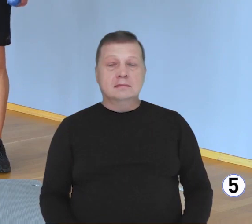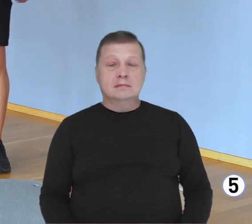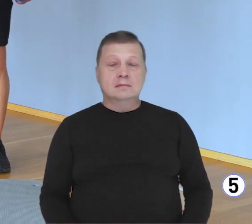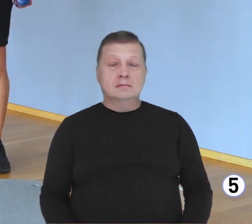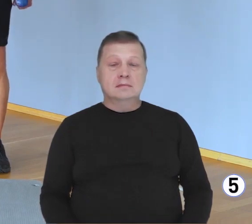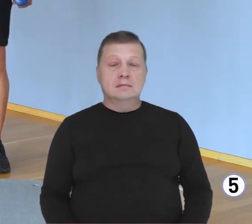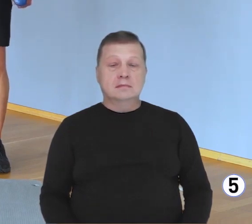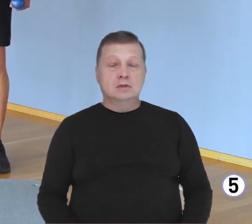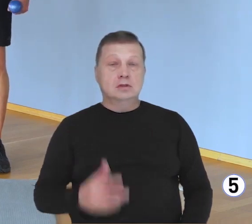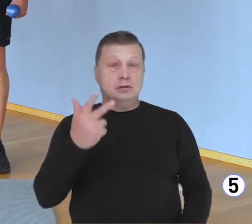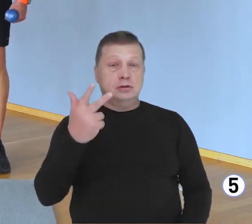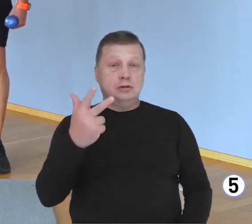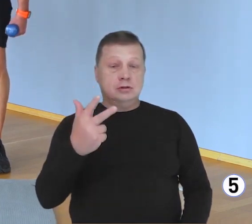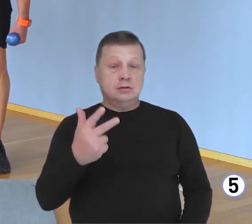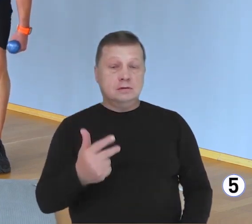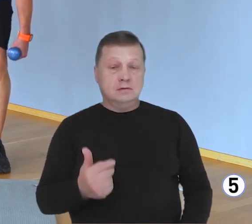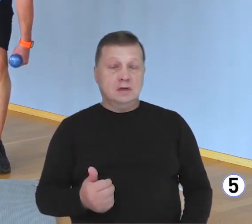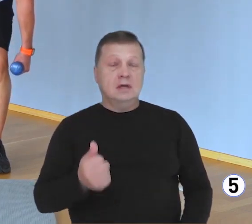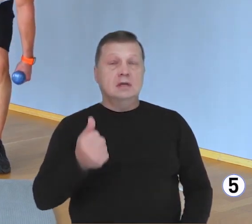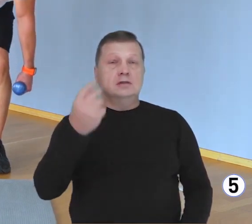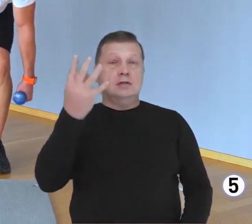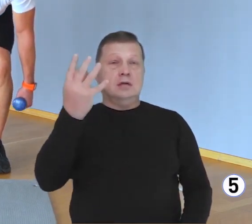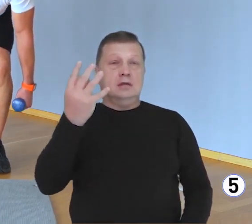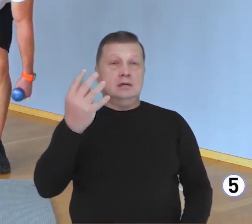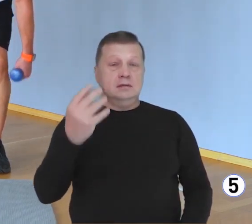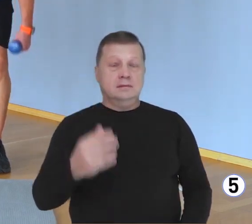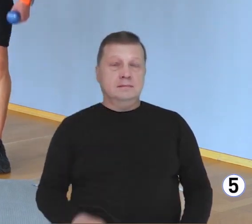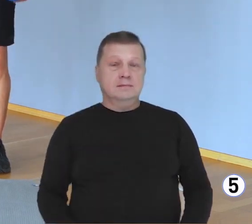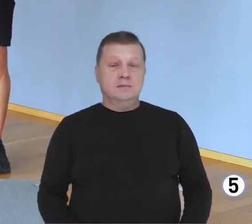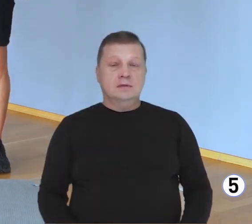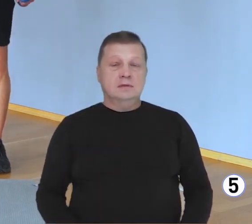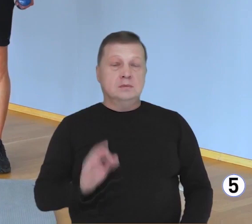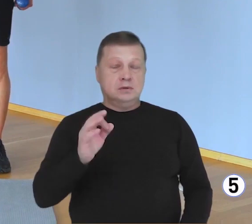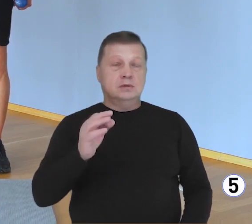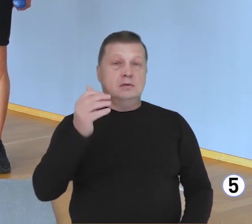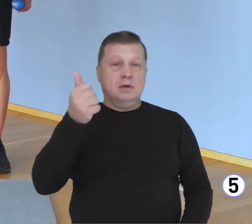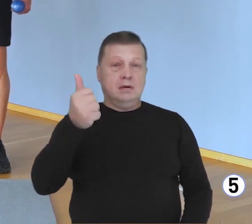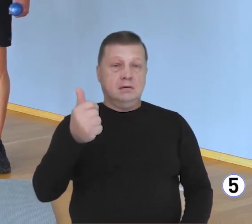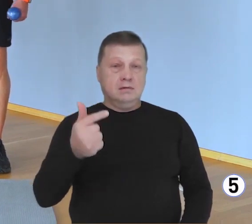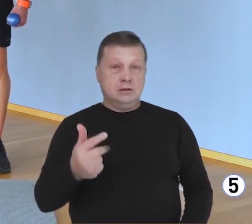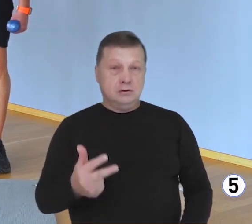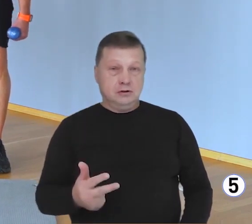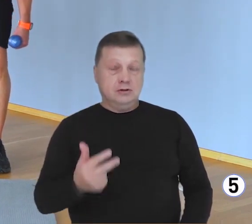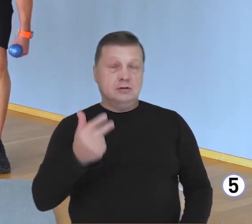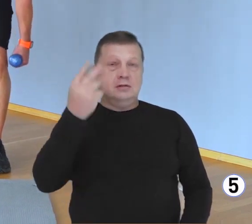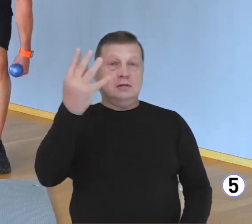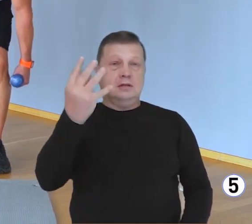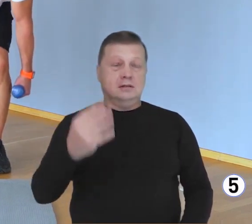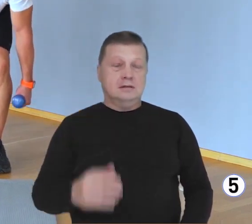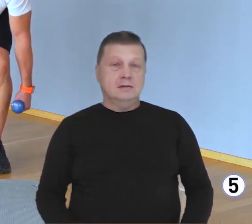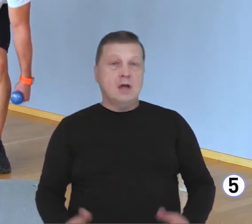3, w dół, góra, 4, Dobrze. Powoli schodzisz w